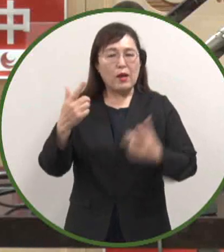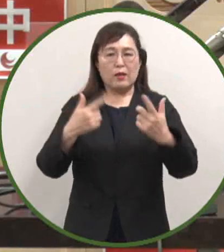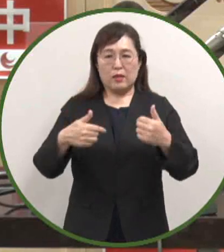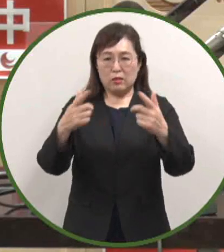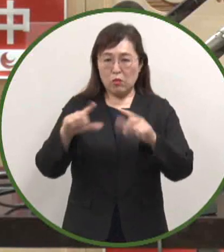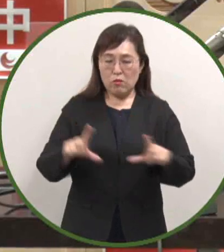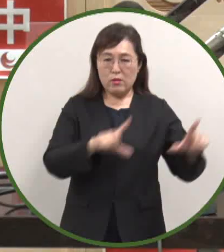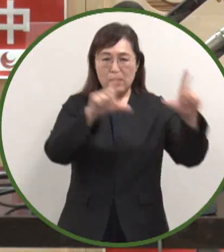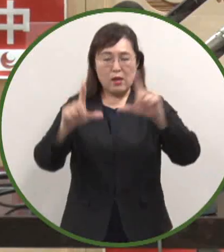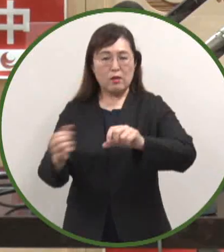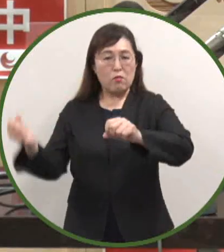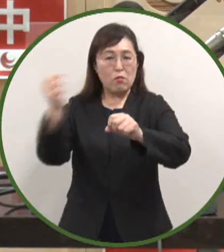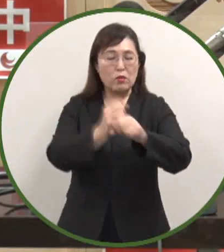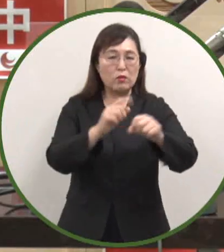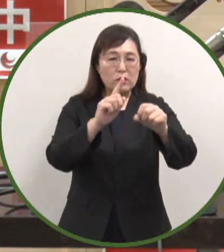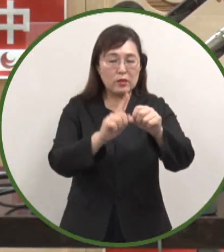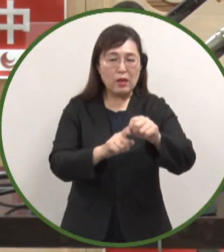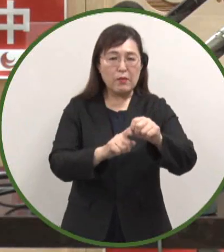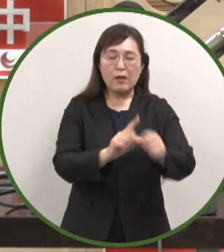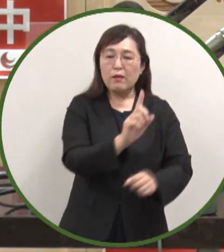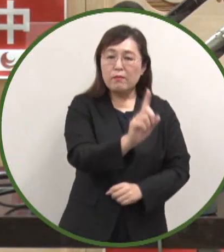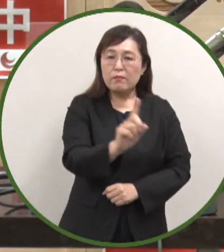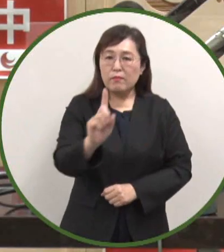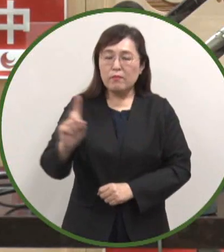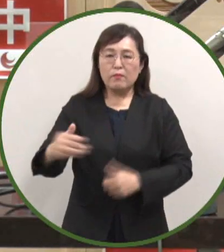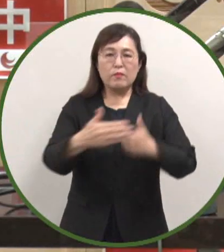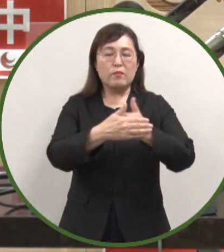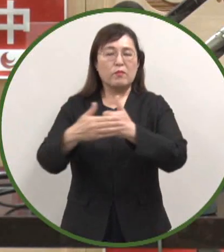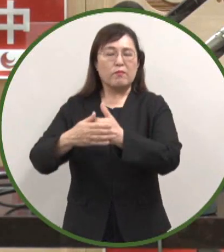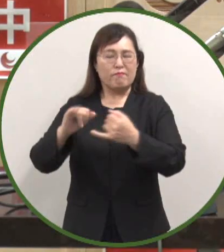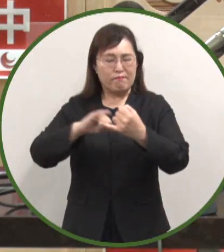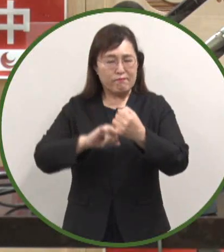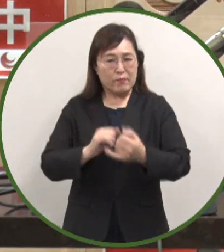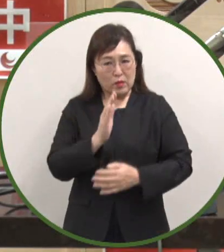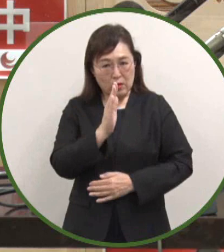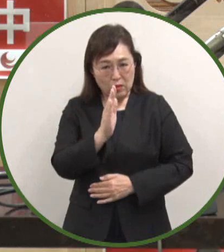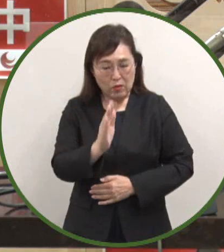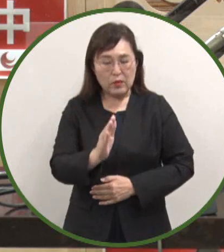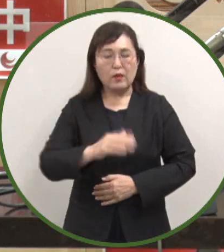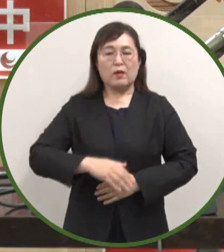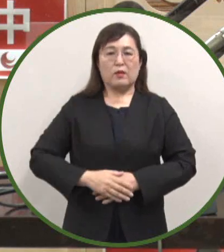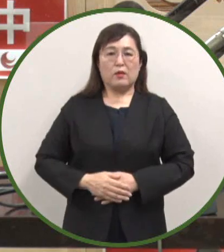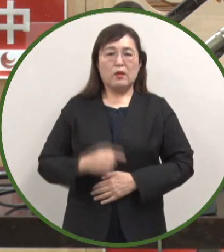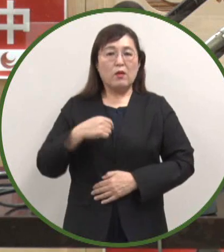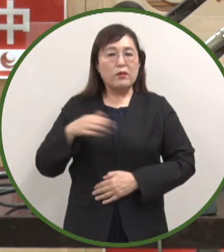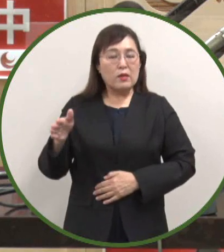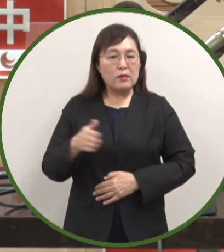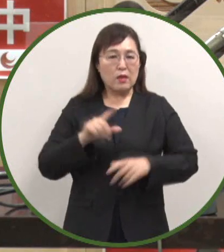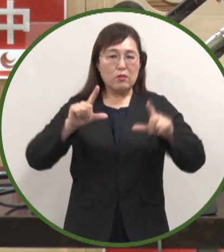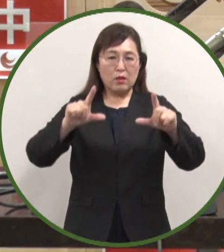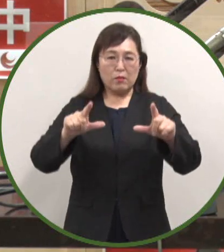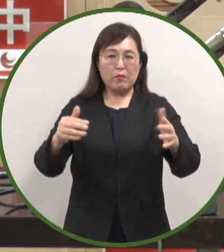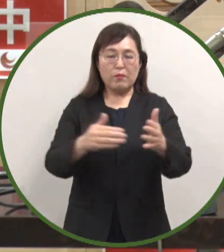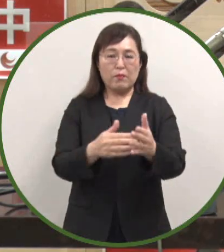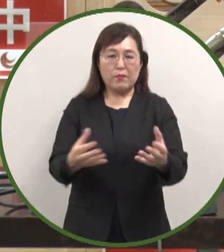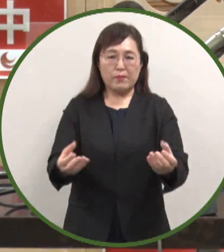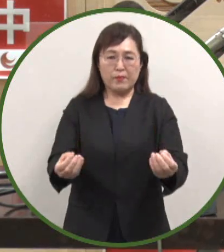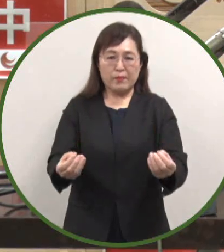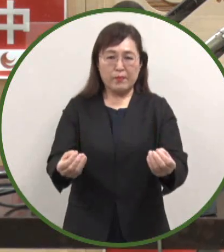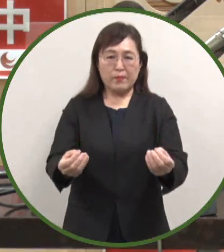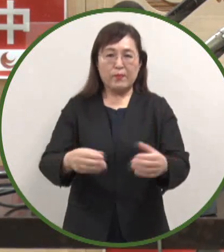取り戻すために、お一人お一人のご協力をお願いいたします。私からは以上であります。